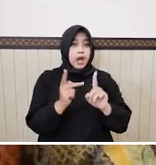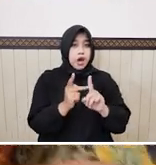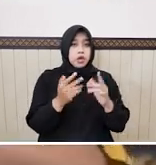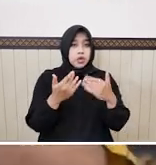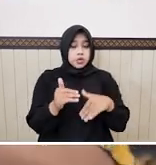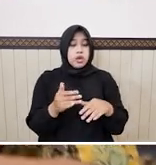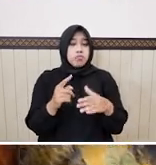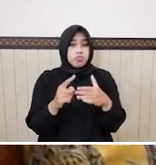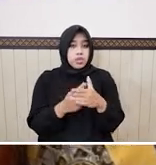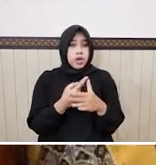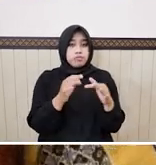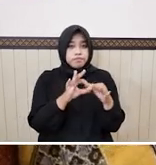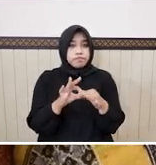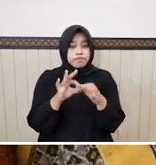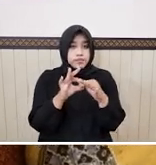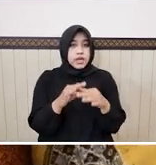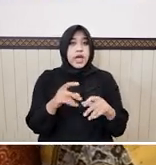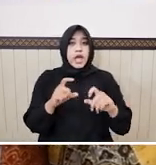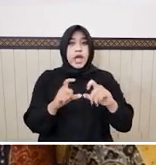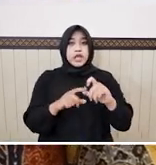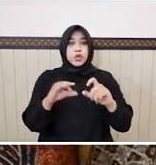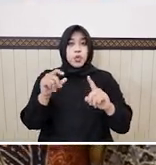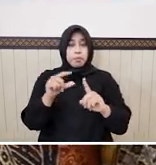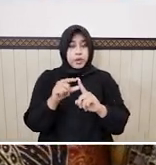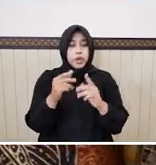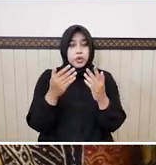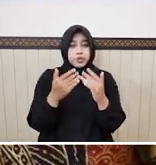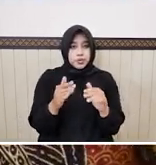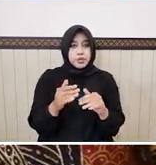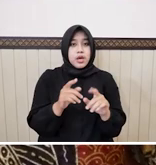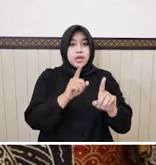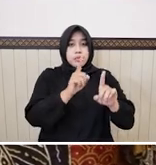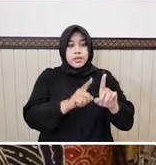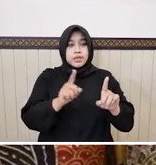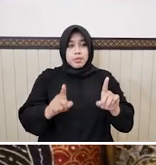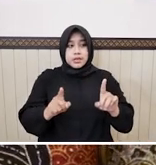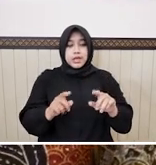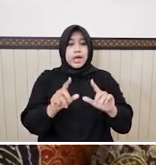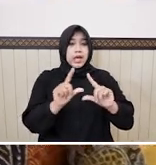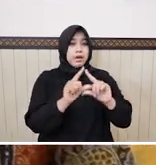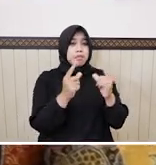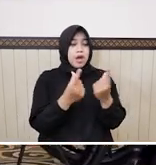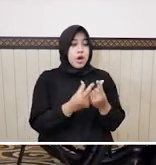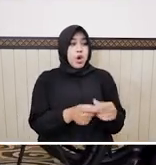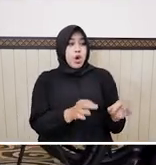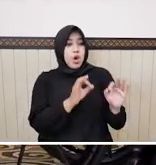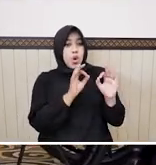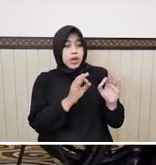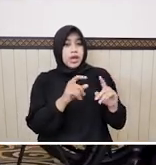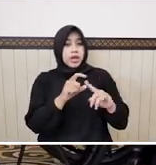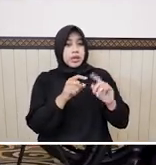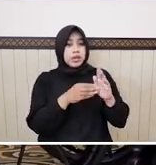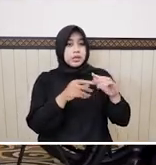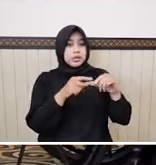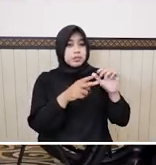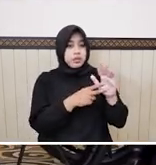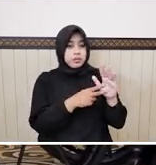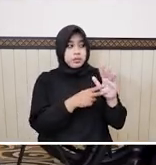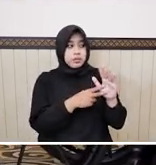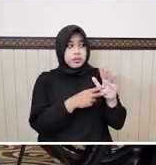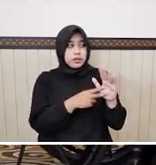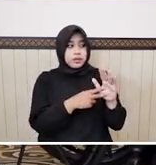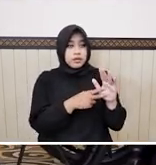sudah disentuh dan begitu juga sop-sop yang ada pada masing-masing instansi Oke Master span